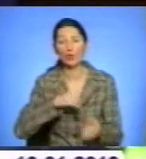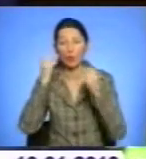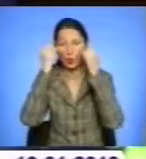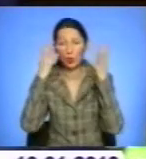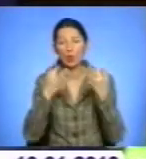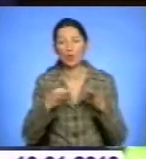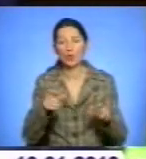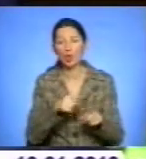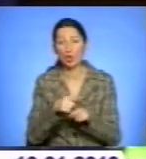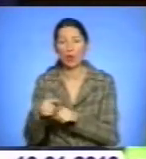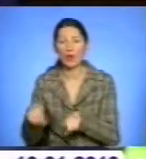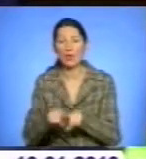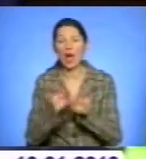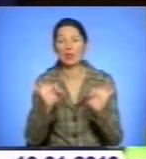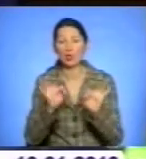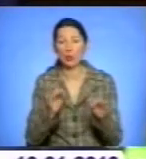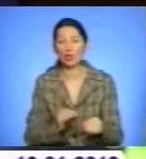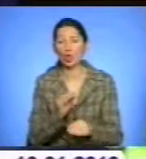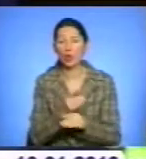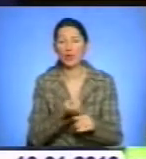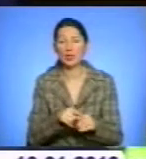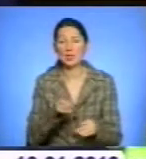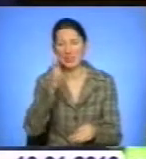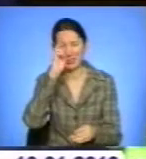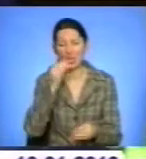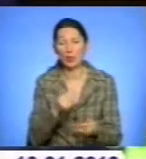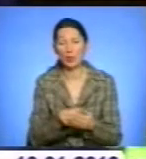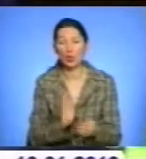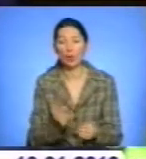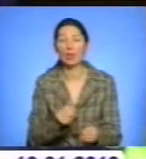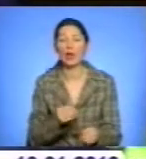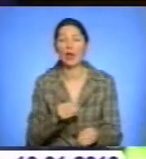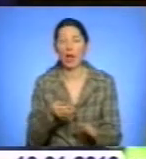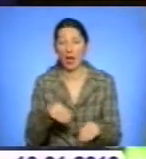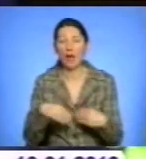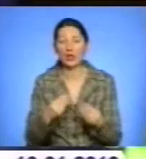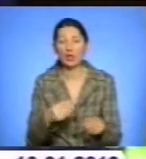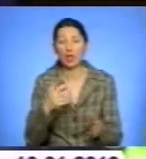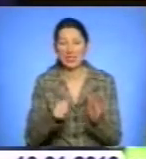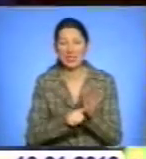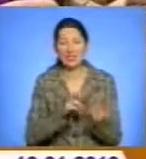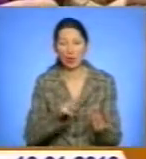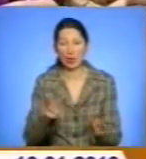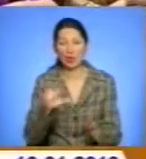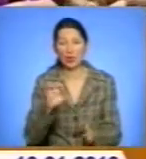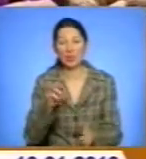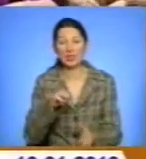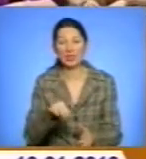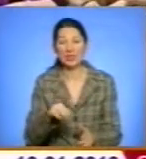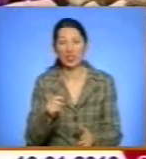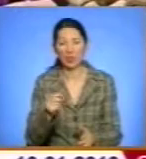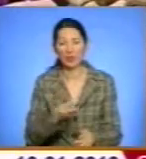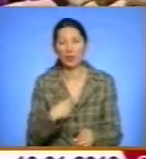слова та інформації. Додатково на це з держбюджету буде виділено 6 мільйонів 400 тисяч гривень. Із